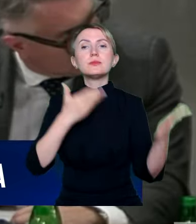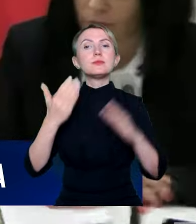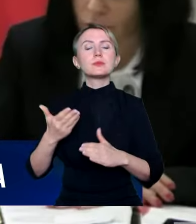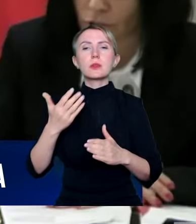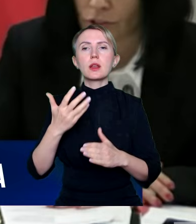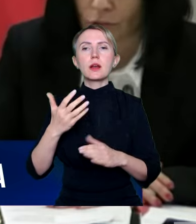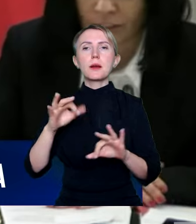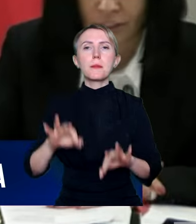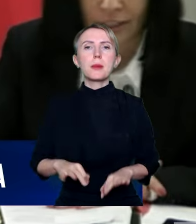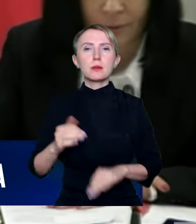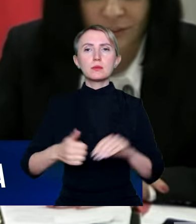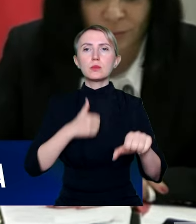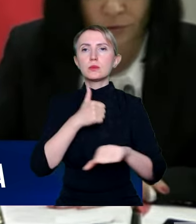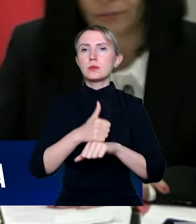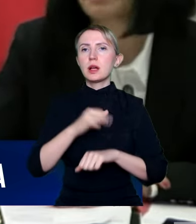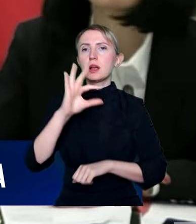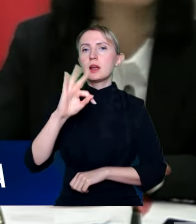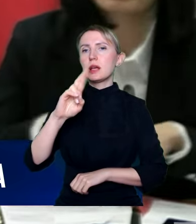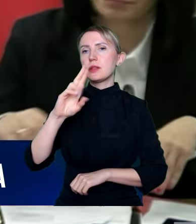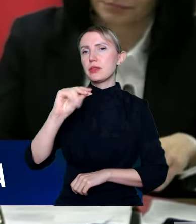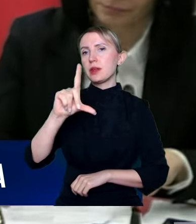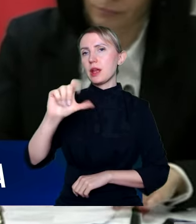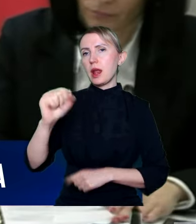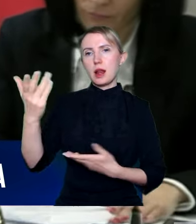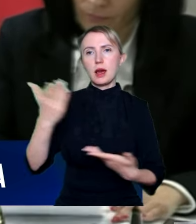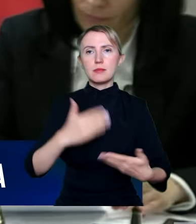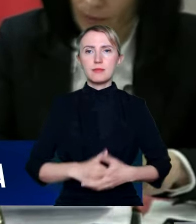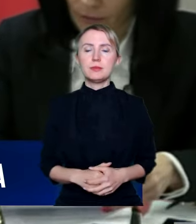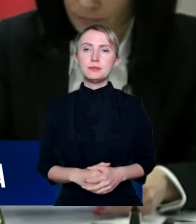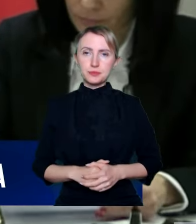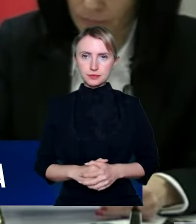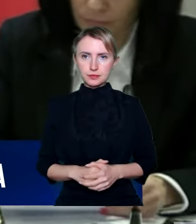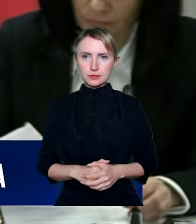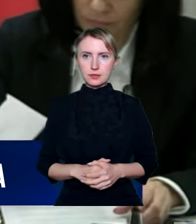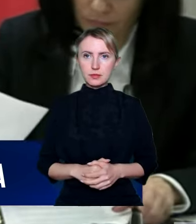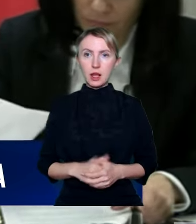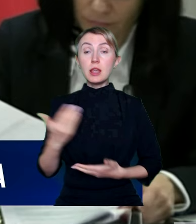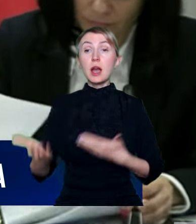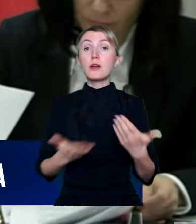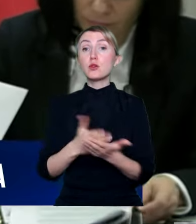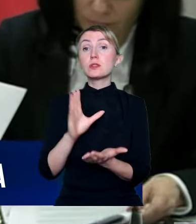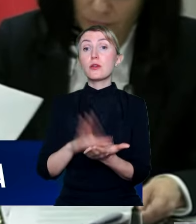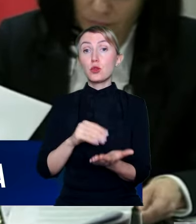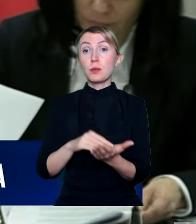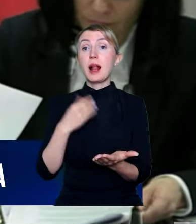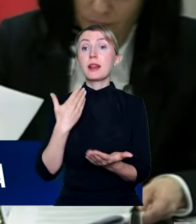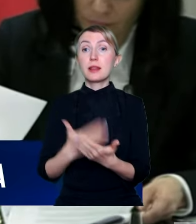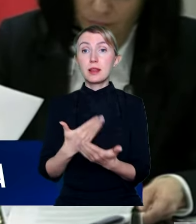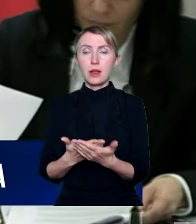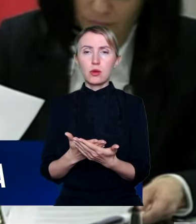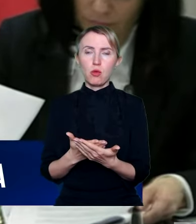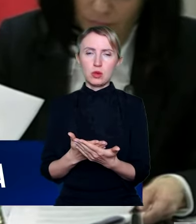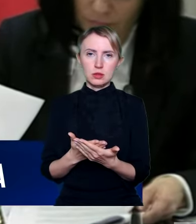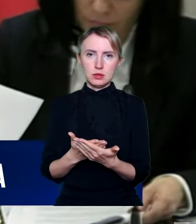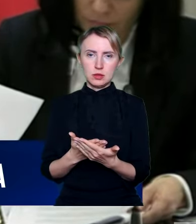pan to przewodniczący Tomasz Trela. Bardzo proszę. Bardzo dziękuję, pani przewodnicząca. Ja pozwolę sobie złożyć wniosek formalny, dlatego że może